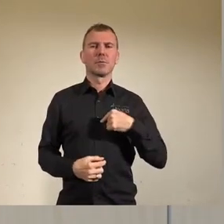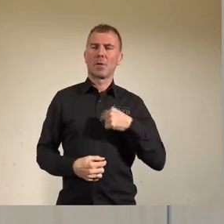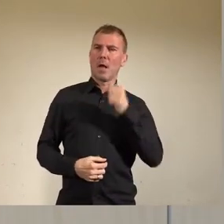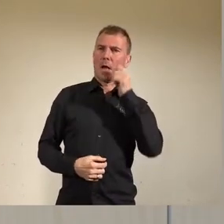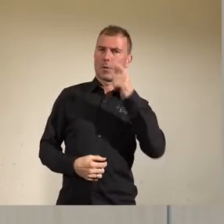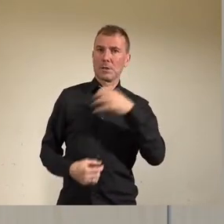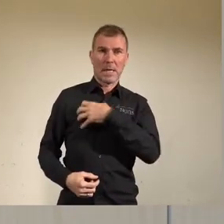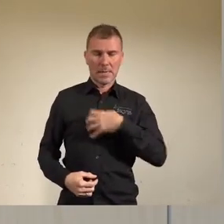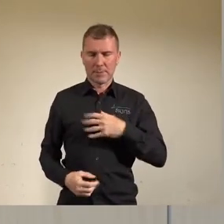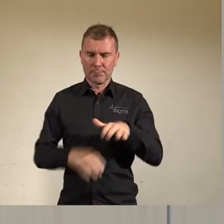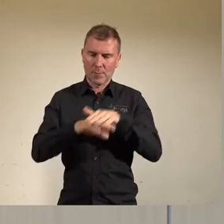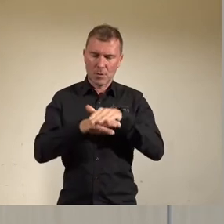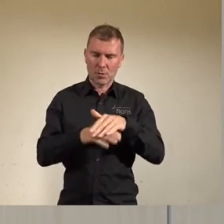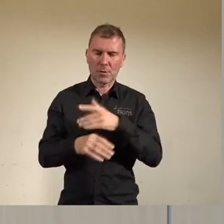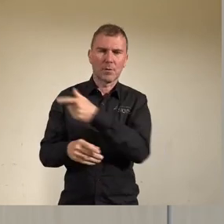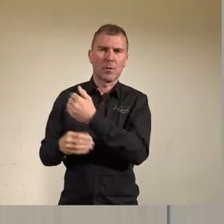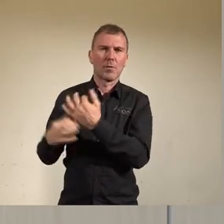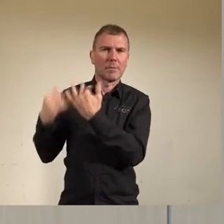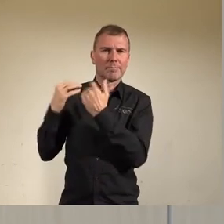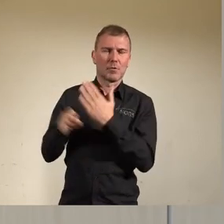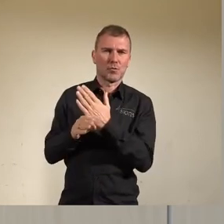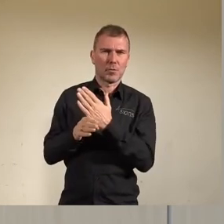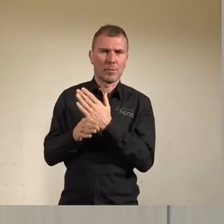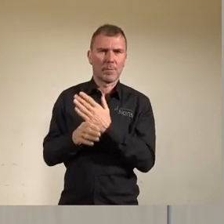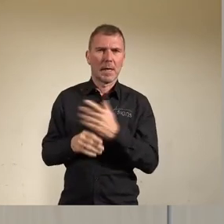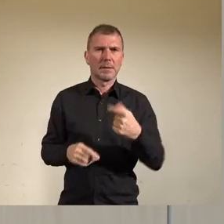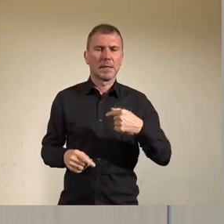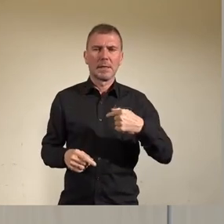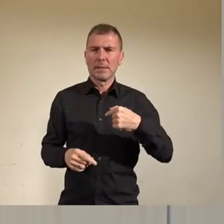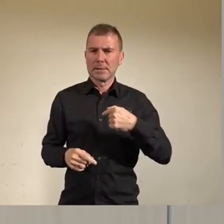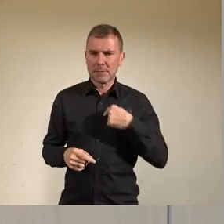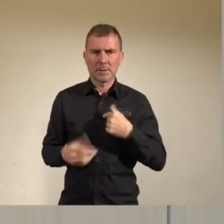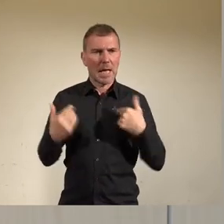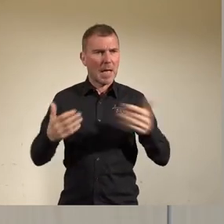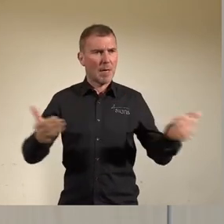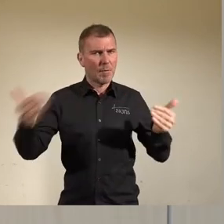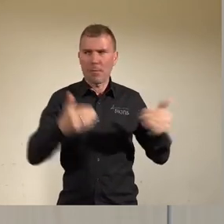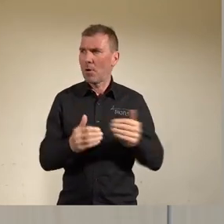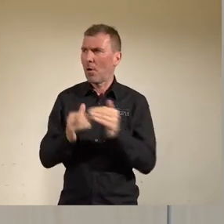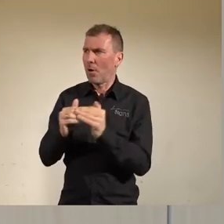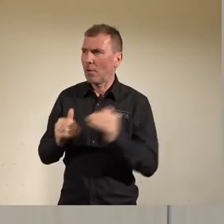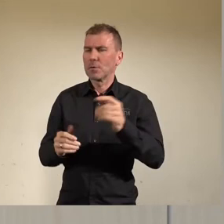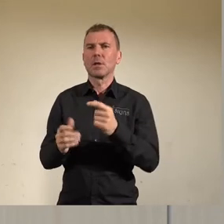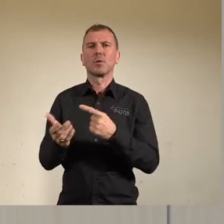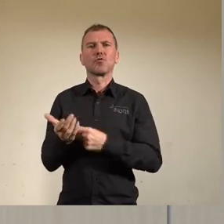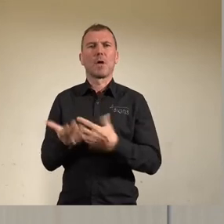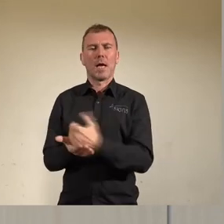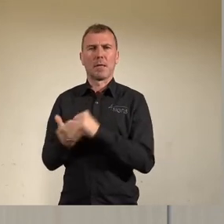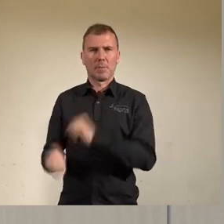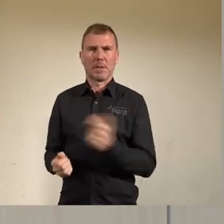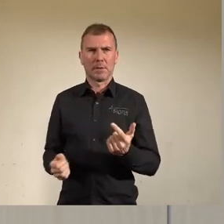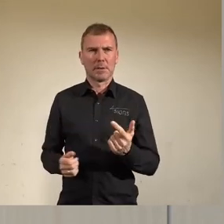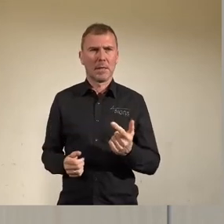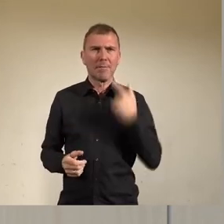dass Dresden es offensichtlich doch schafft, Gewerbe so zu fördern, dass unsere Steuereinnahmen insgesamt erklecklich sind. Ich empfehle allen, die